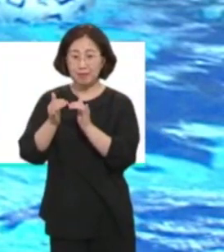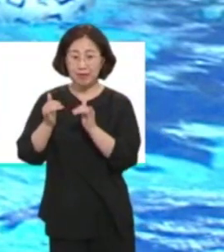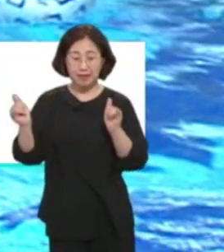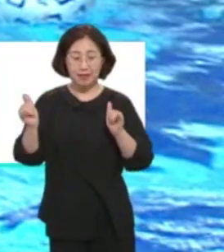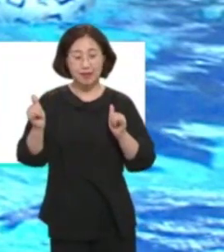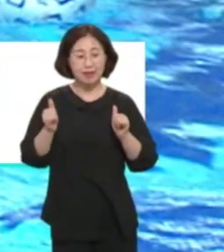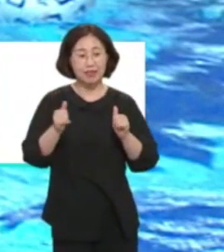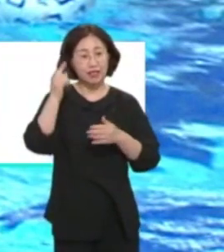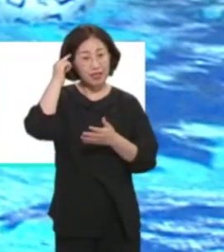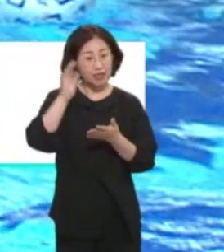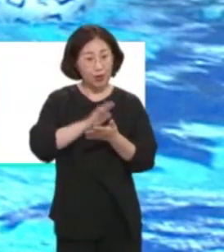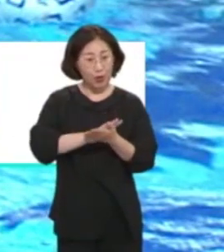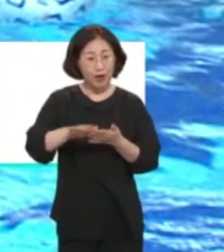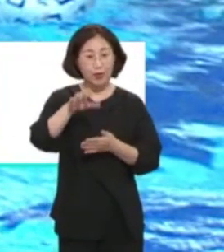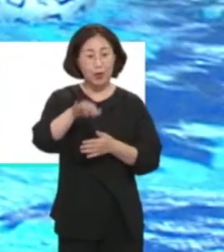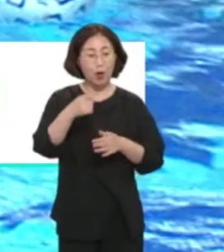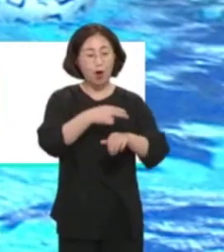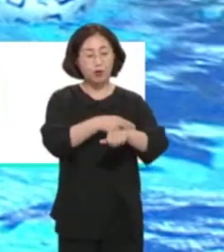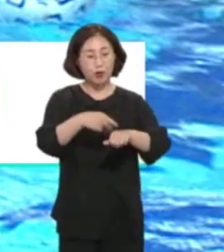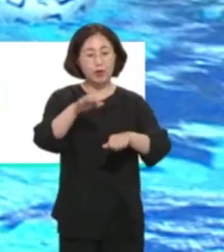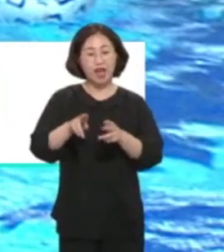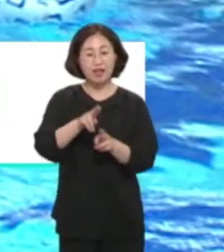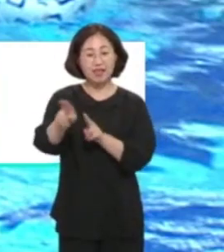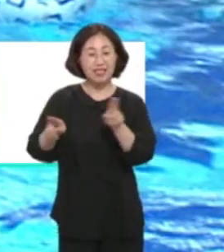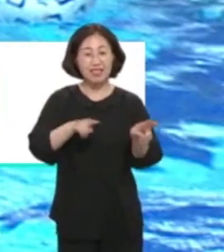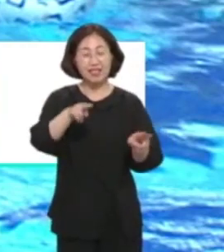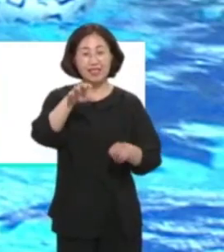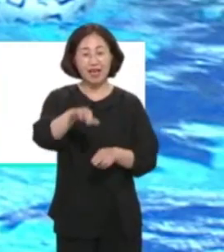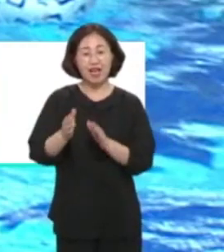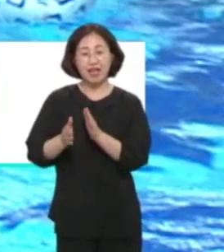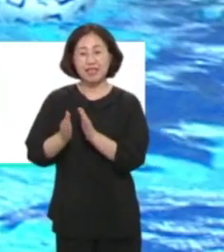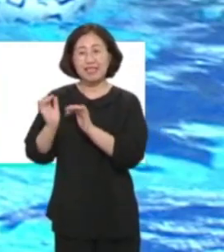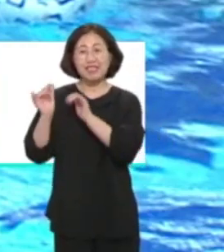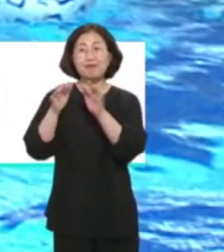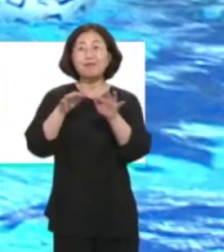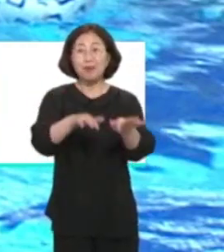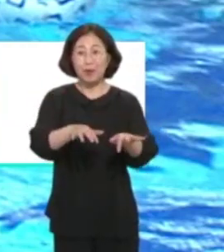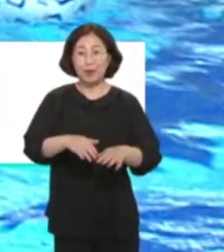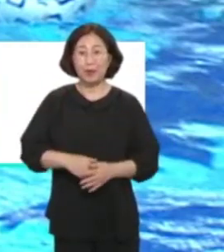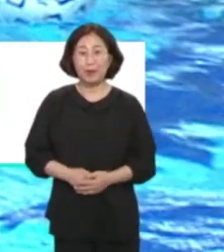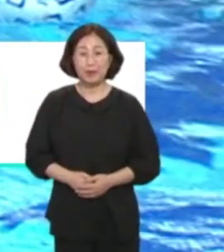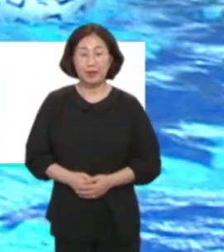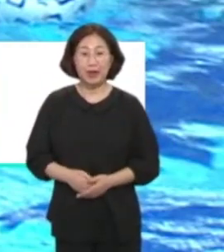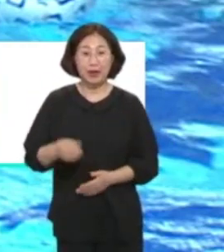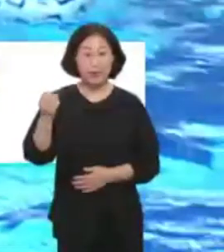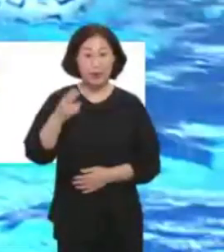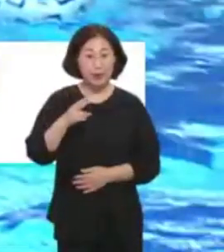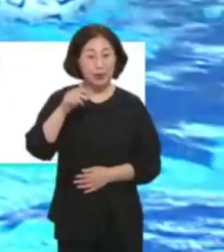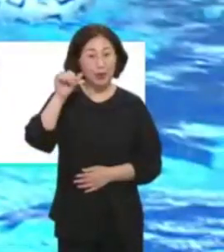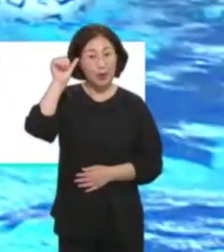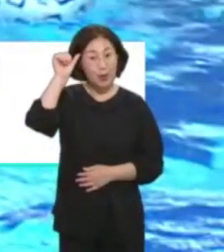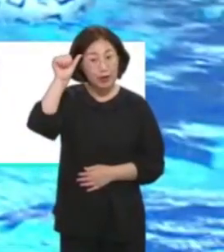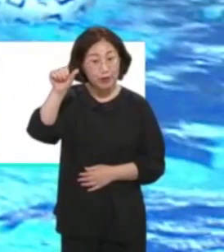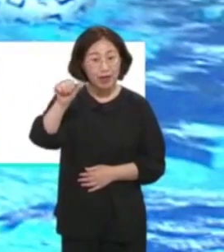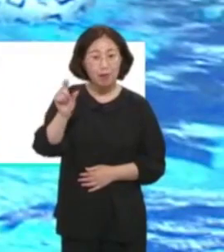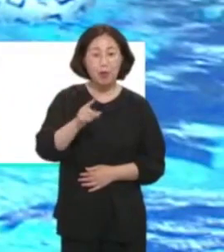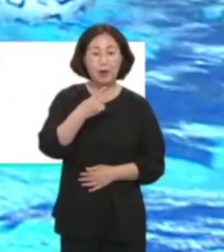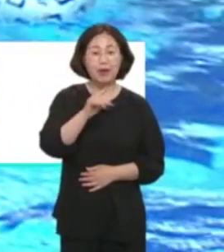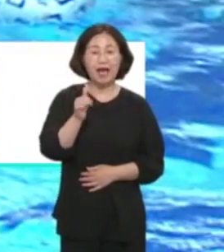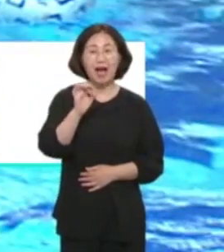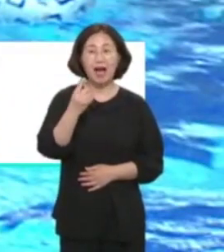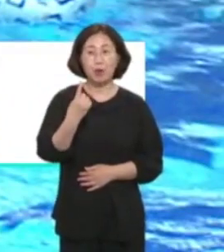실내 수영장과 스케이트장엔 무더위를 피하기 위한 시민들의 발길이 이어졌습니다. 또 닷새 앞으로 다가온 단오를